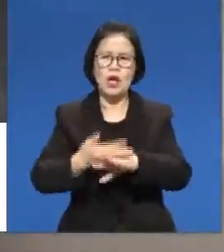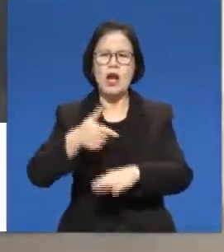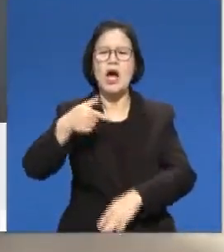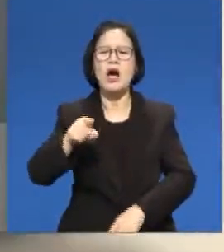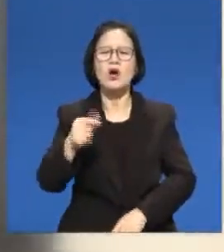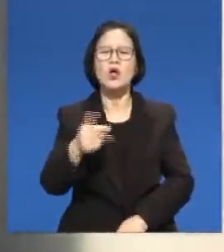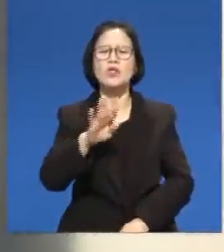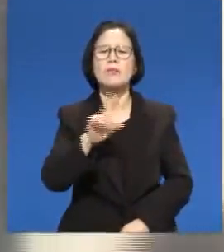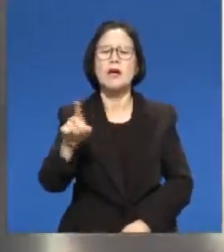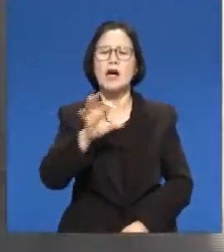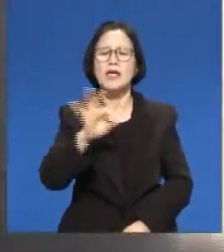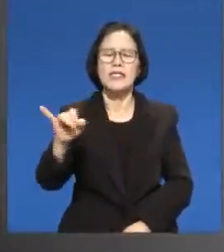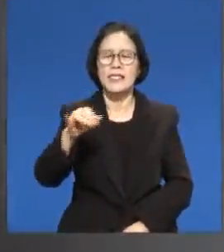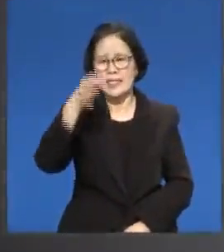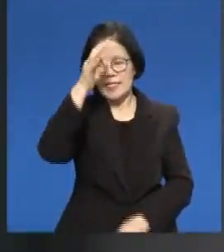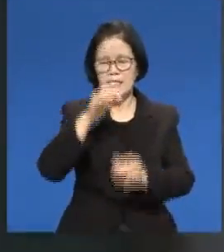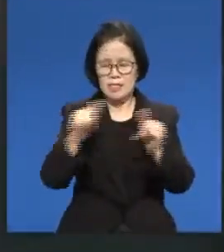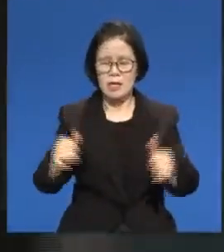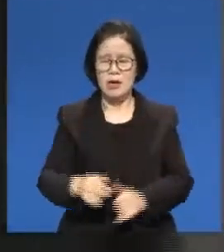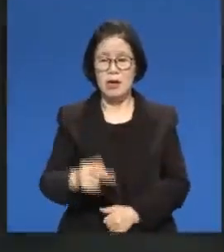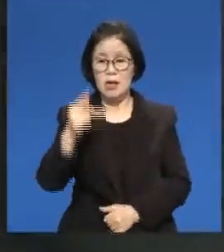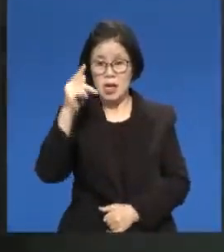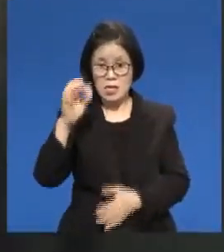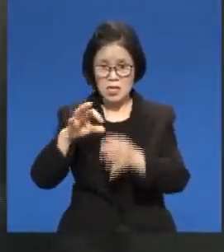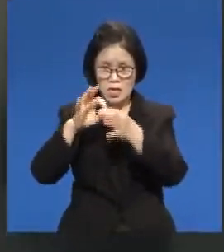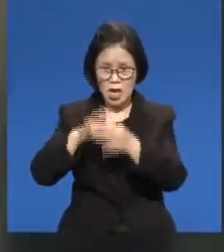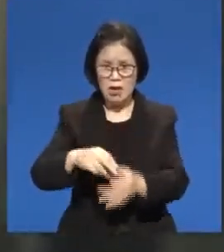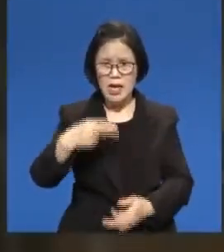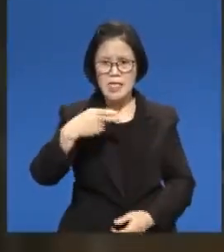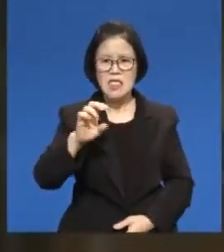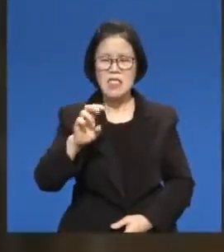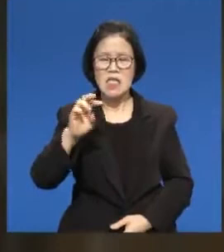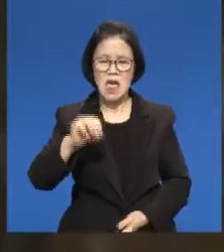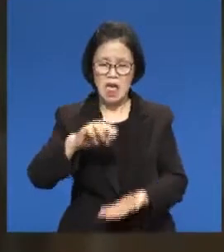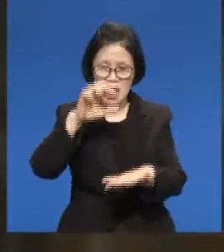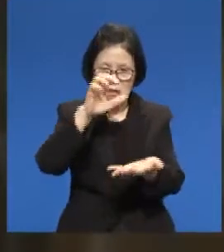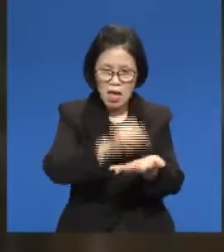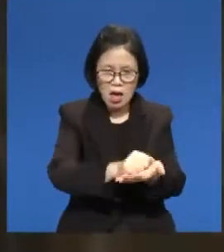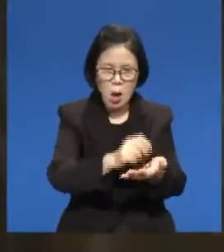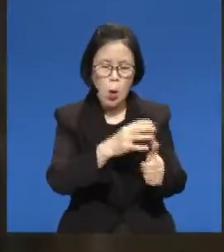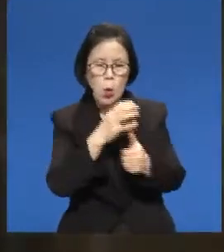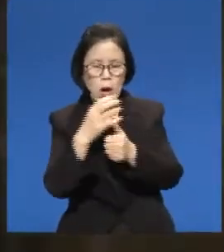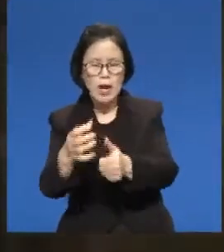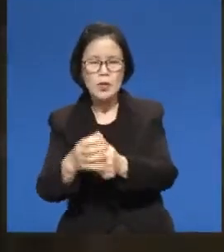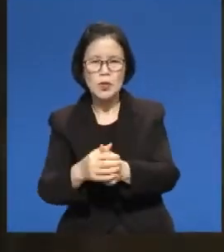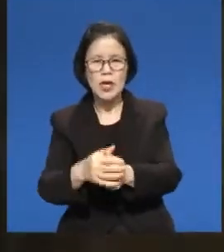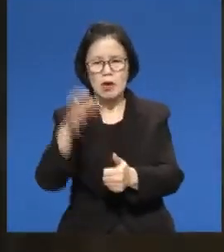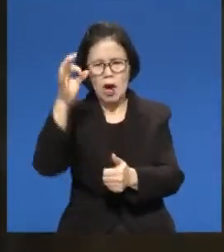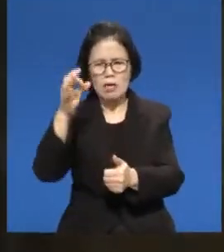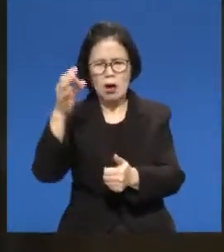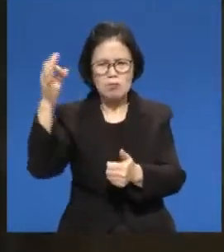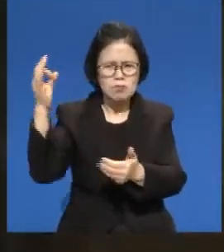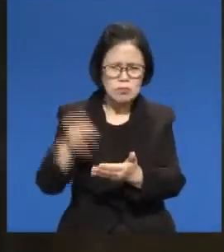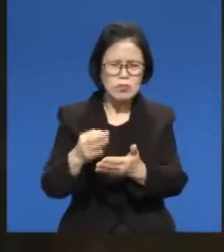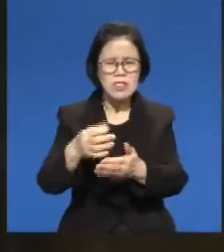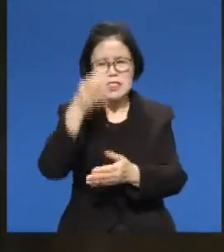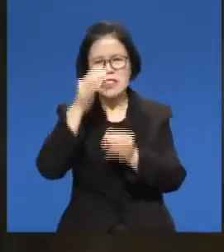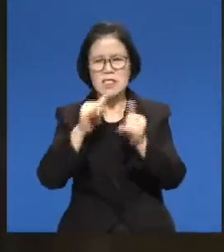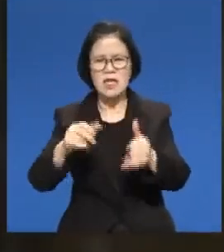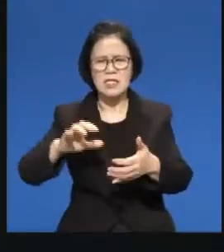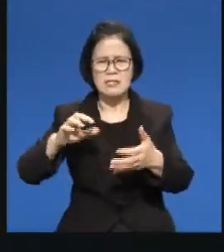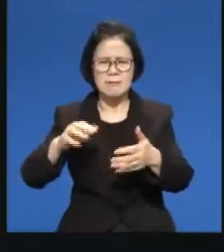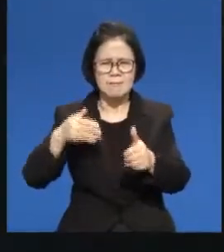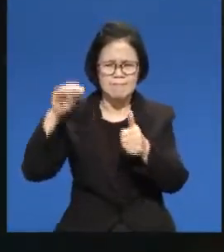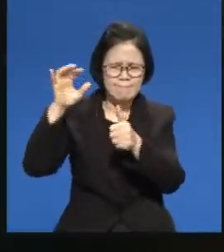이름입니다 kt 갤 hcn 은 이런 개인도 급제를 최대한 활용해 가격 쿠자 측이 식으로 기사들을 쥐어짜